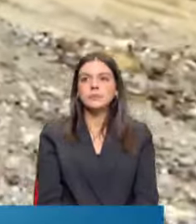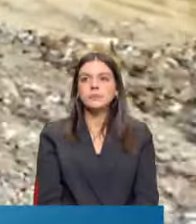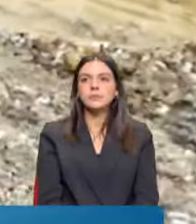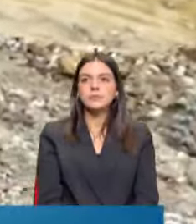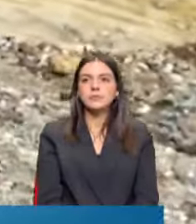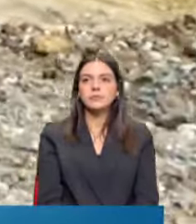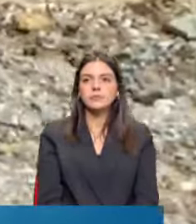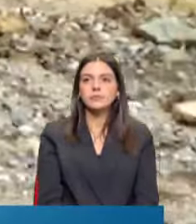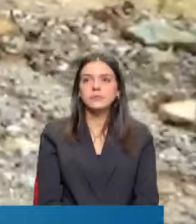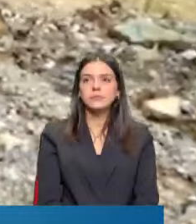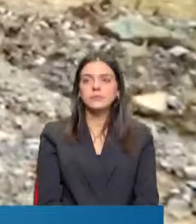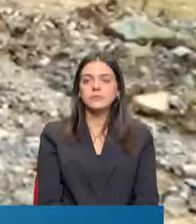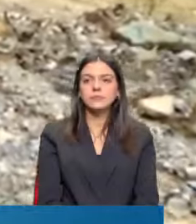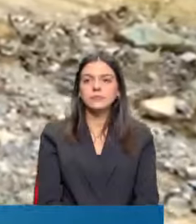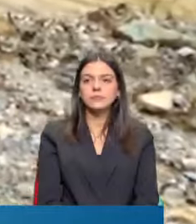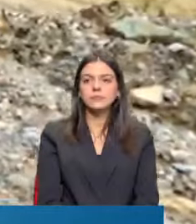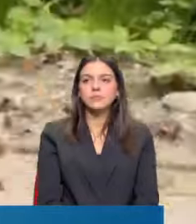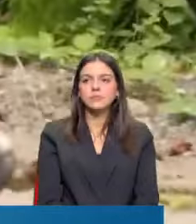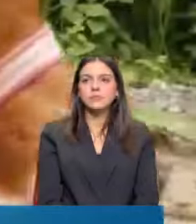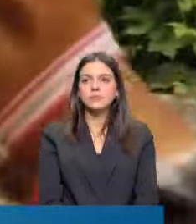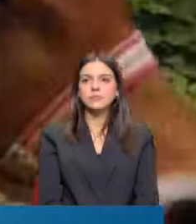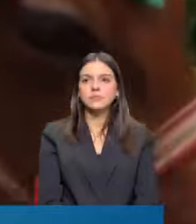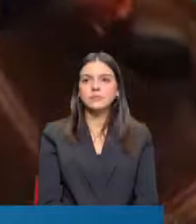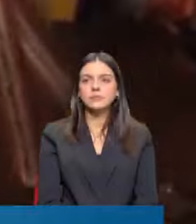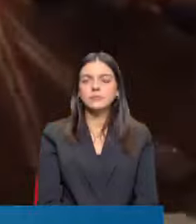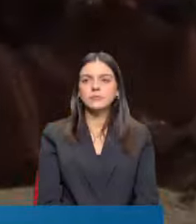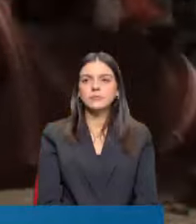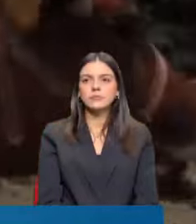Ankara da var yüreğimde yara.